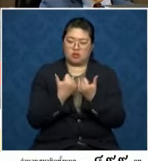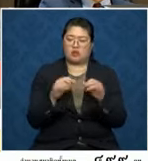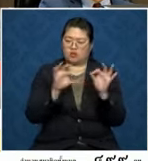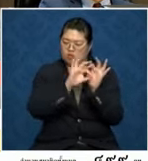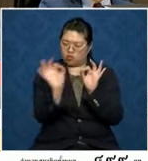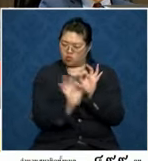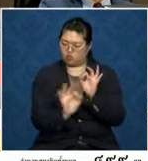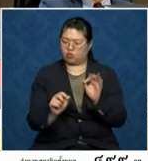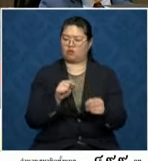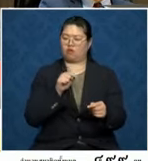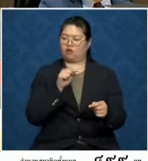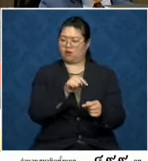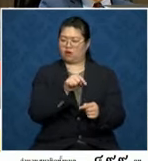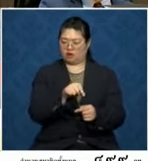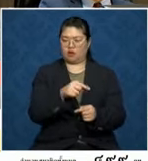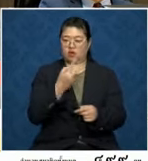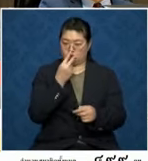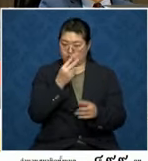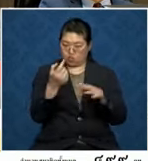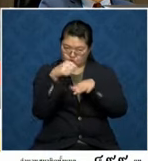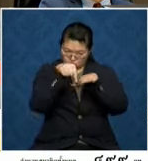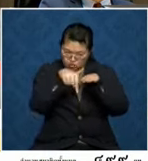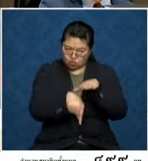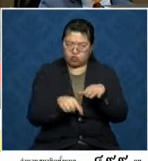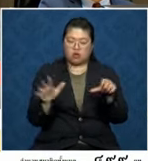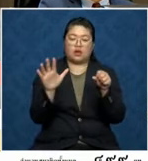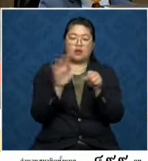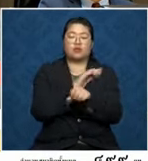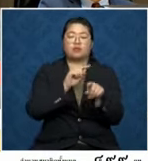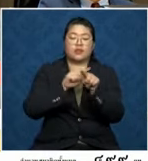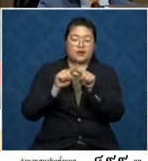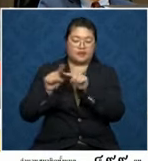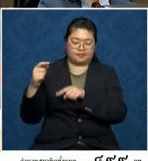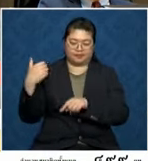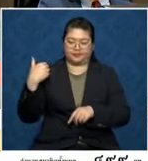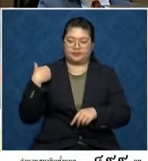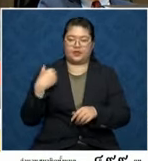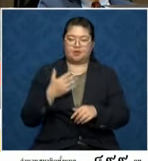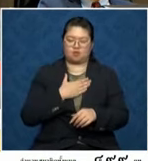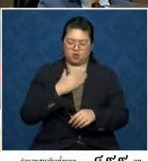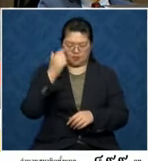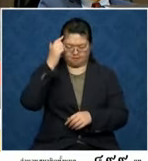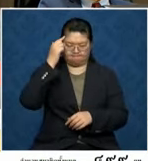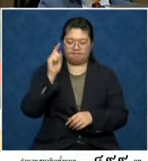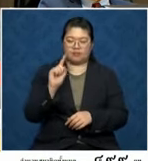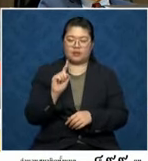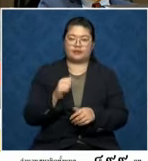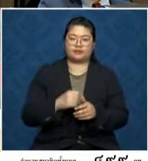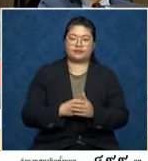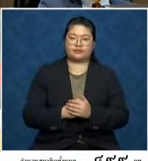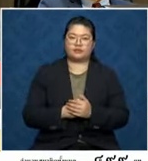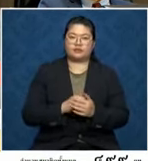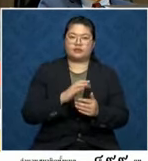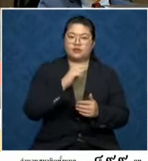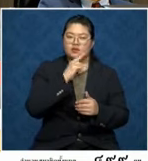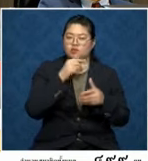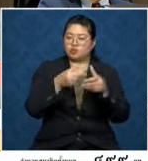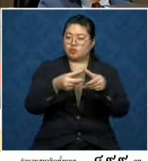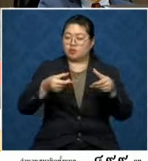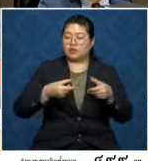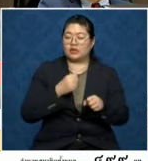ดนะครับที่อาจจะต้องไปดูในบริบทต่างๆให้ครบถ้วนรอบด้านผมคิดว่าหากทางเจ้าของร่างนะ